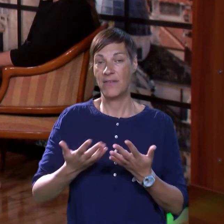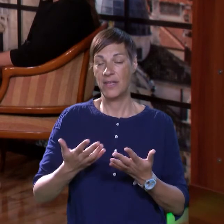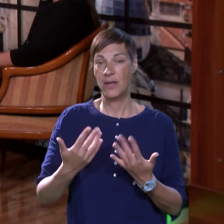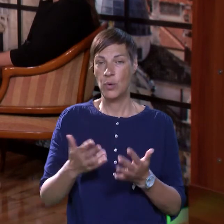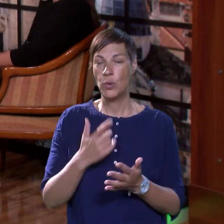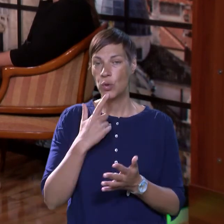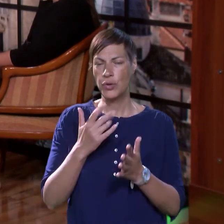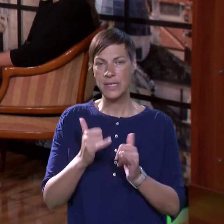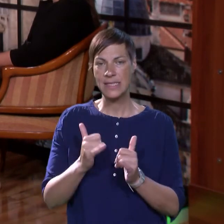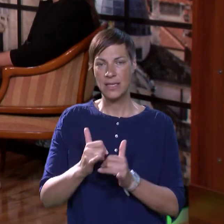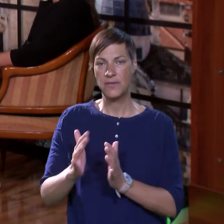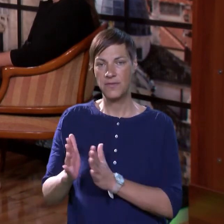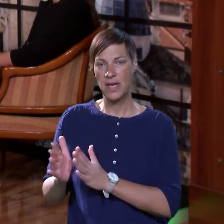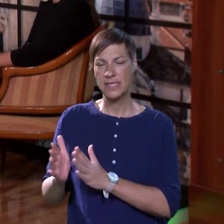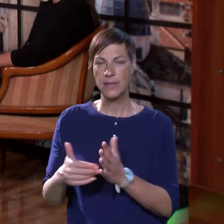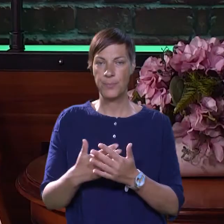ne bi reći... U kojoj sad fazi?